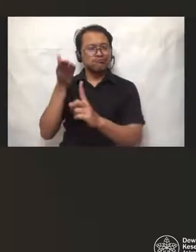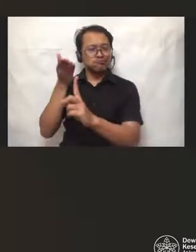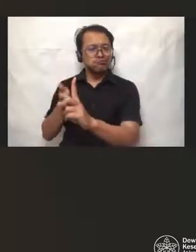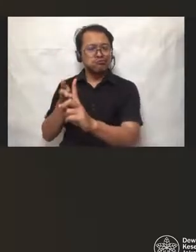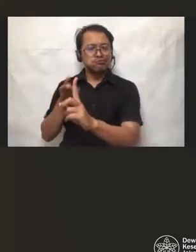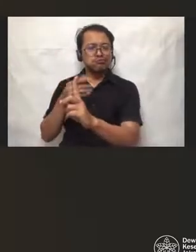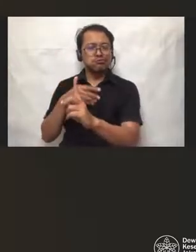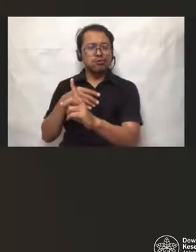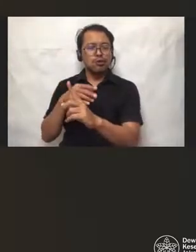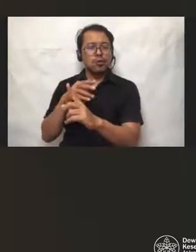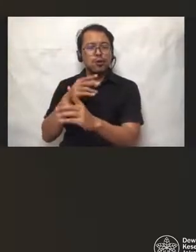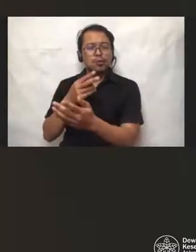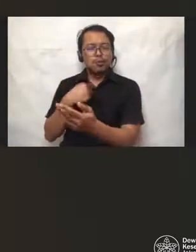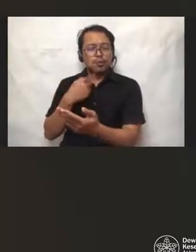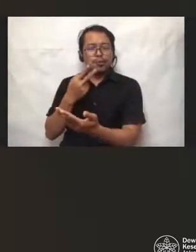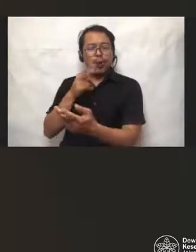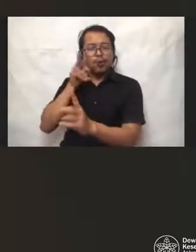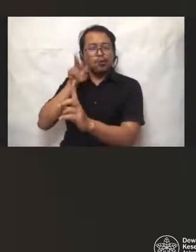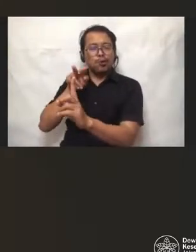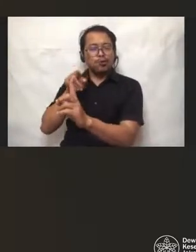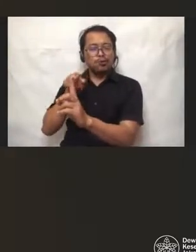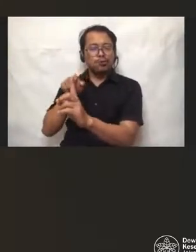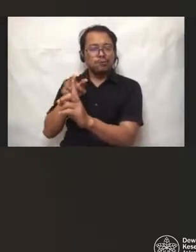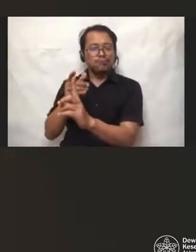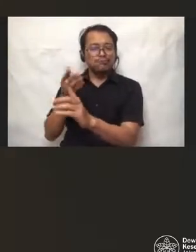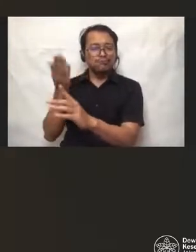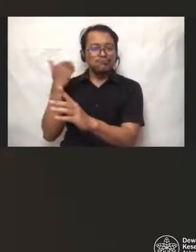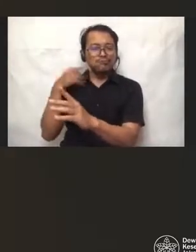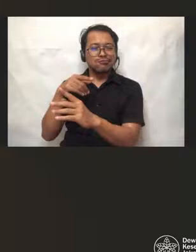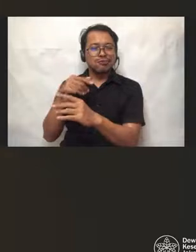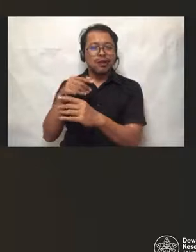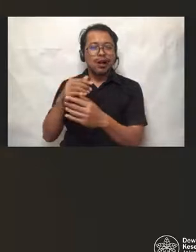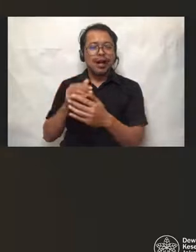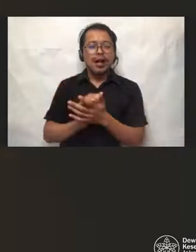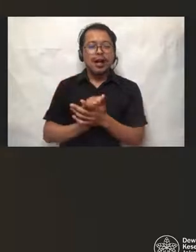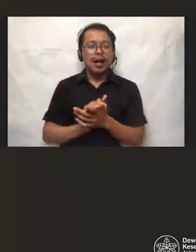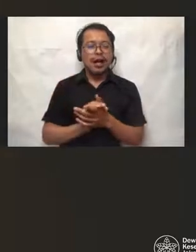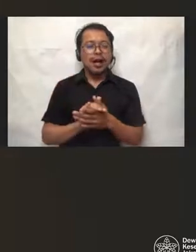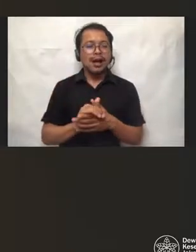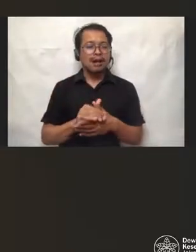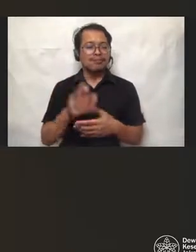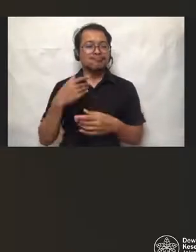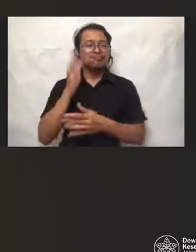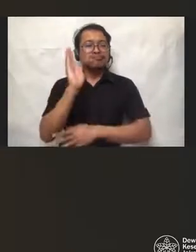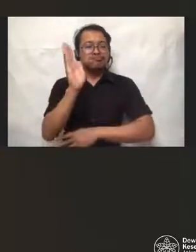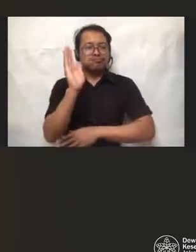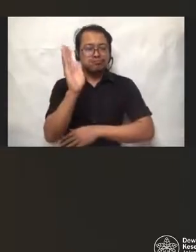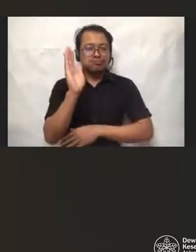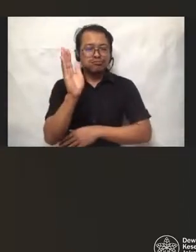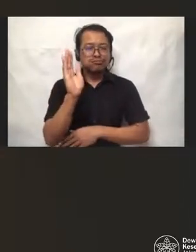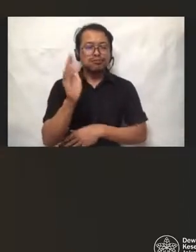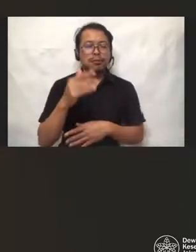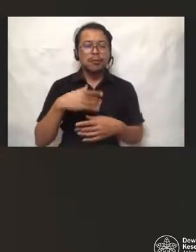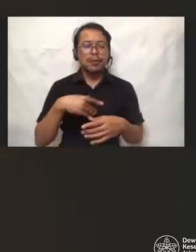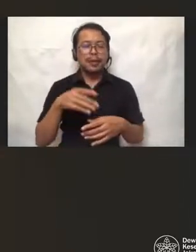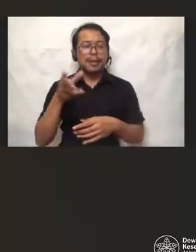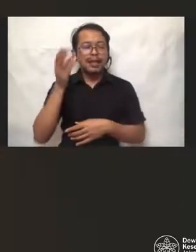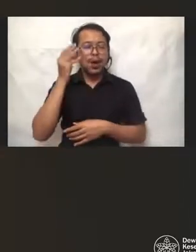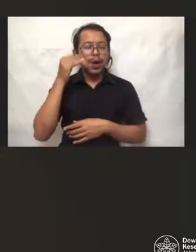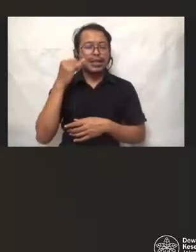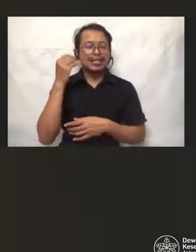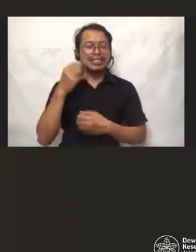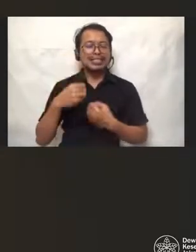kaum termarginalisasi ini saat mengeksersikan ilmu pengetahuan Islamnya dalam sebuah perjalanan dari Jakarta ke